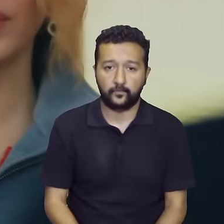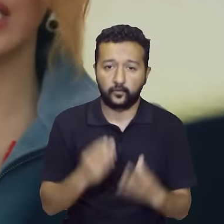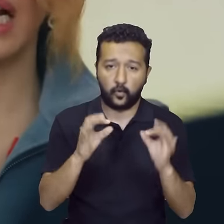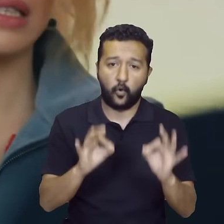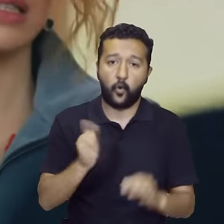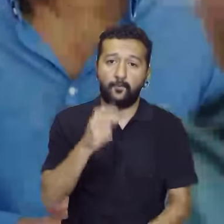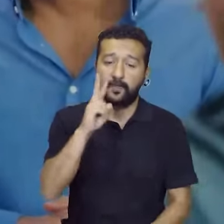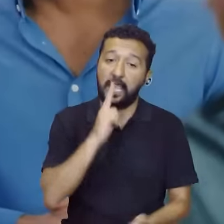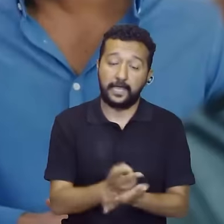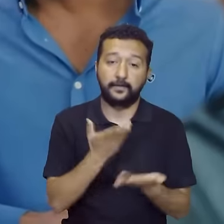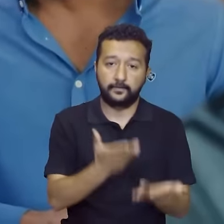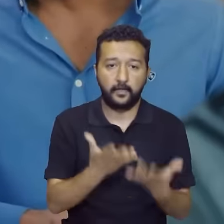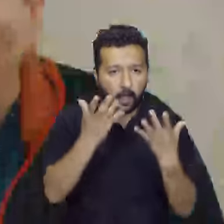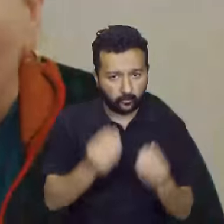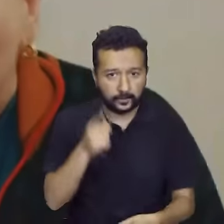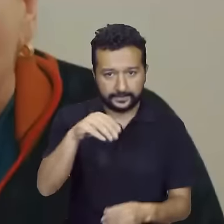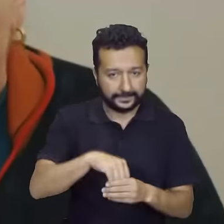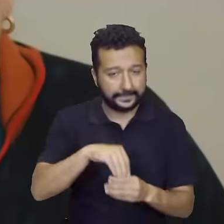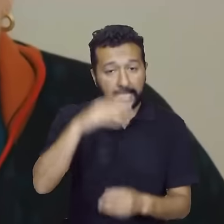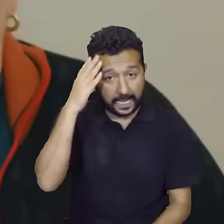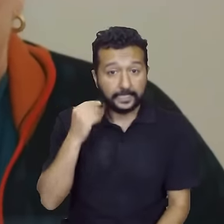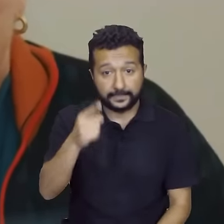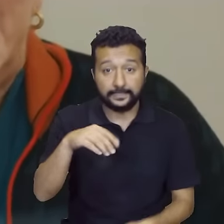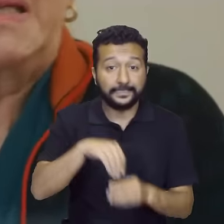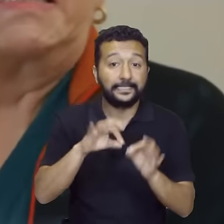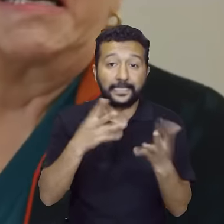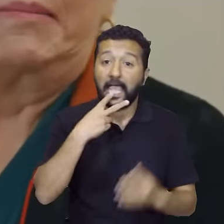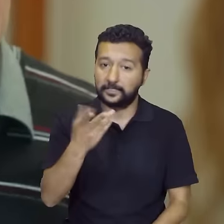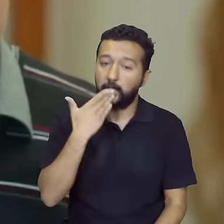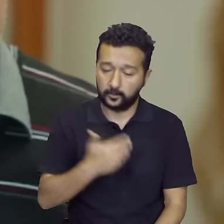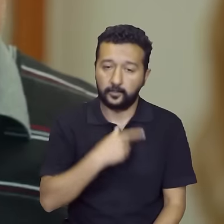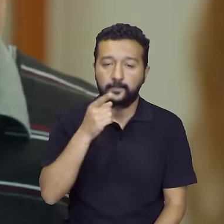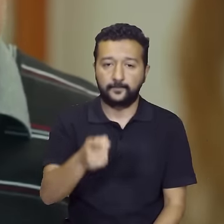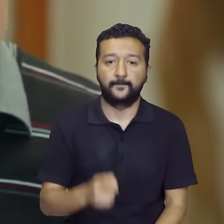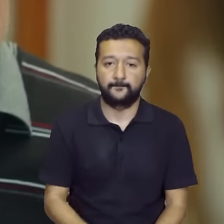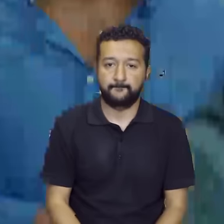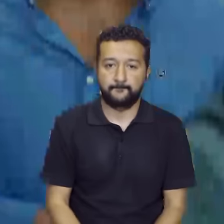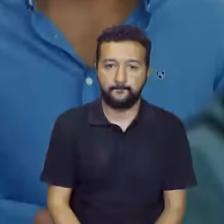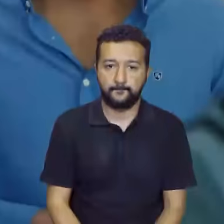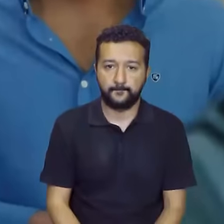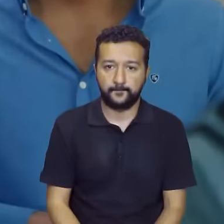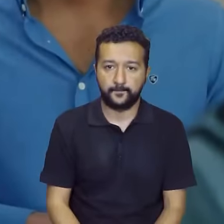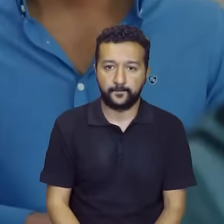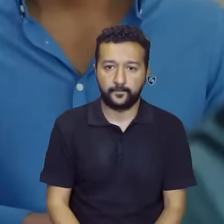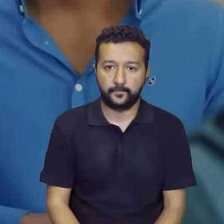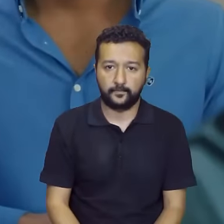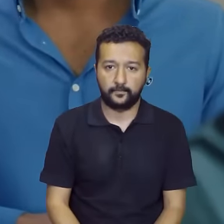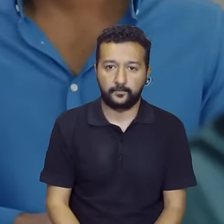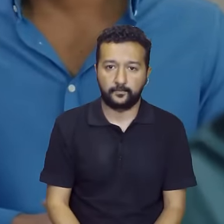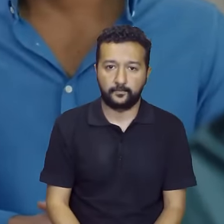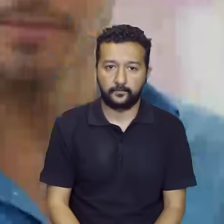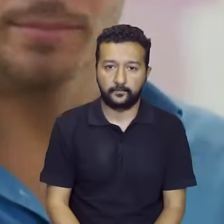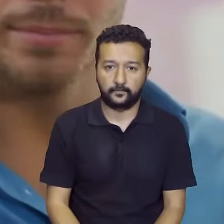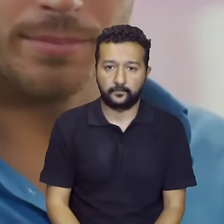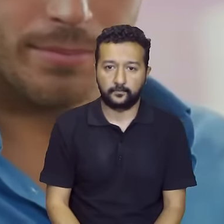Çok önemli bir karar. Orasını anladık. Sadede gelelim, sadede. Tarık tırsak gözlerini Itır'dan